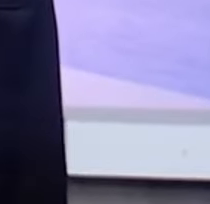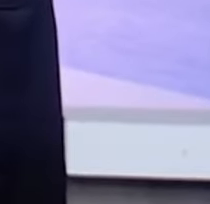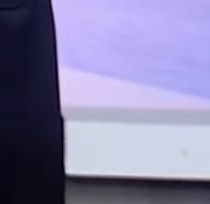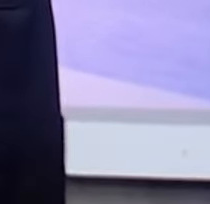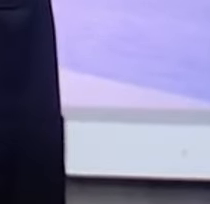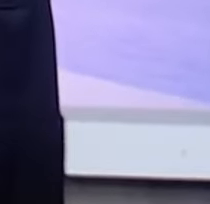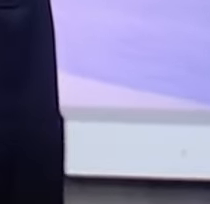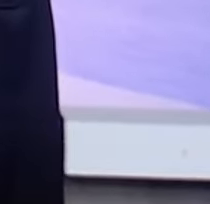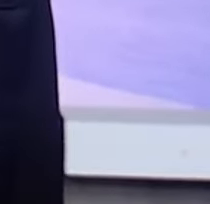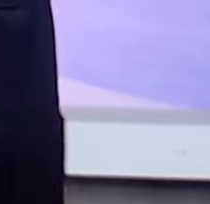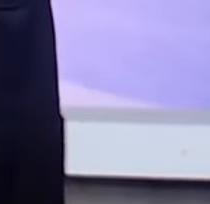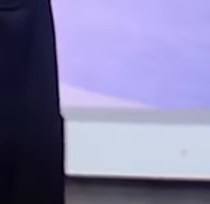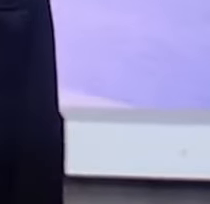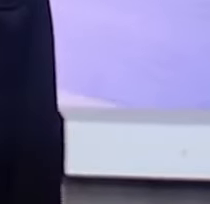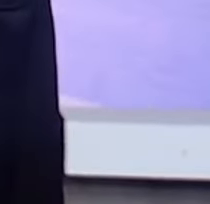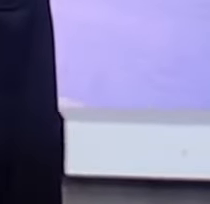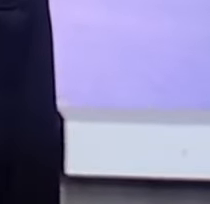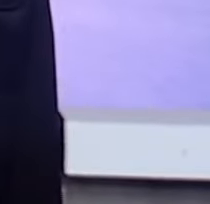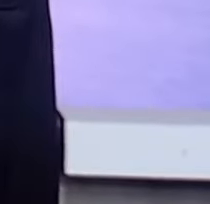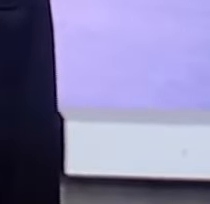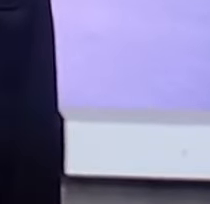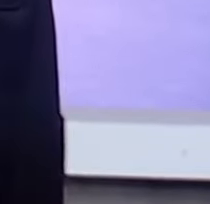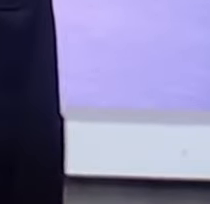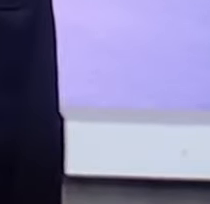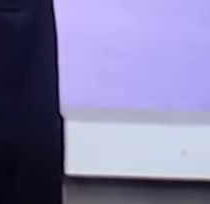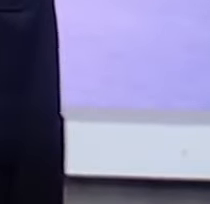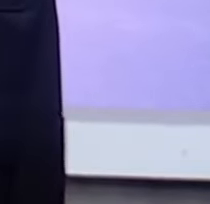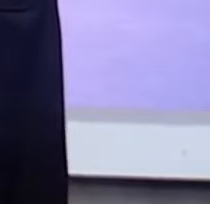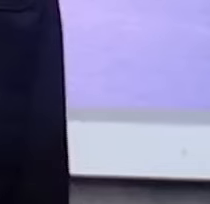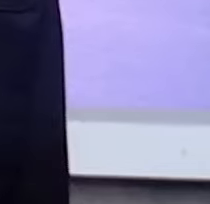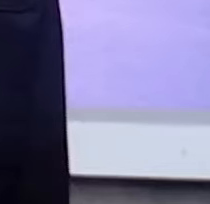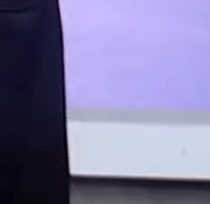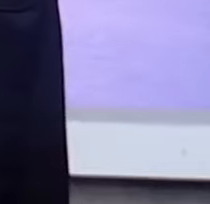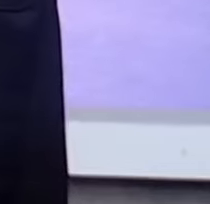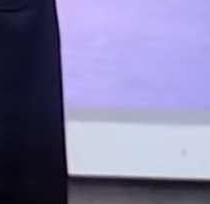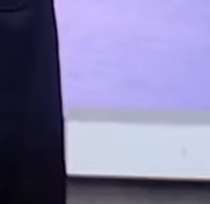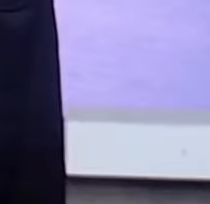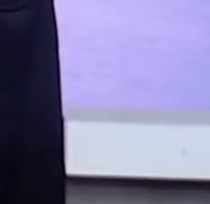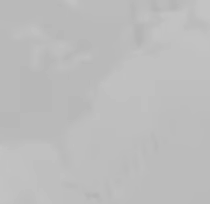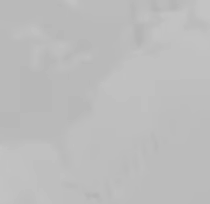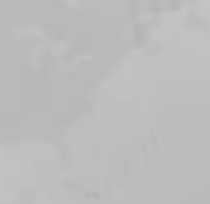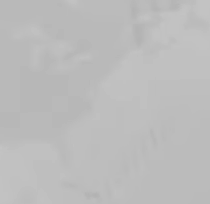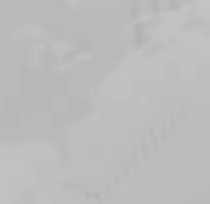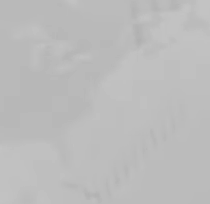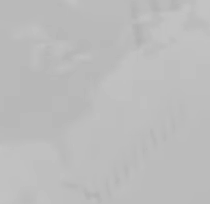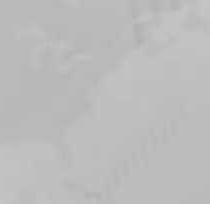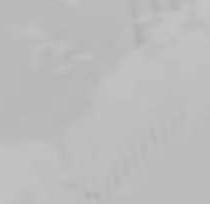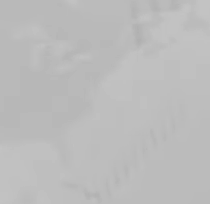samahan niyo kami sa GMA Pinoy TV at sa www.gmanews.tv.